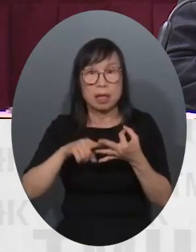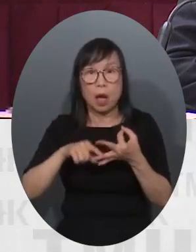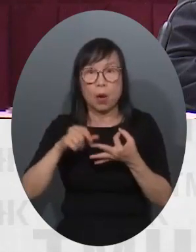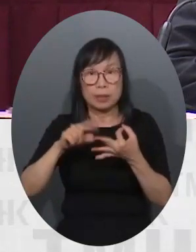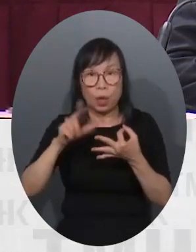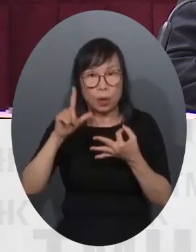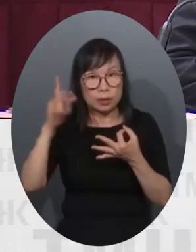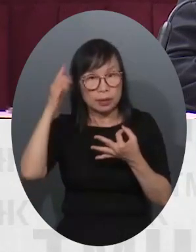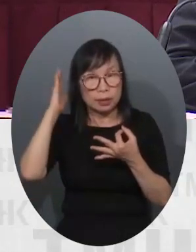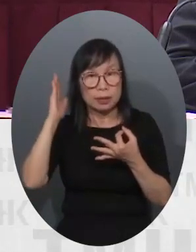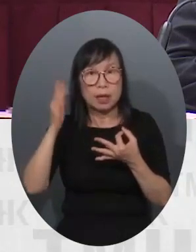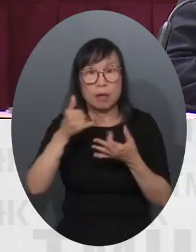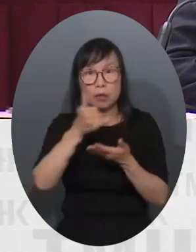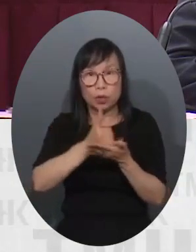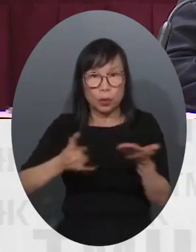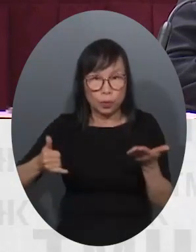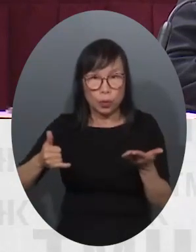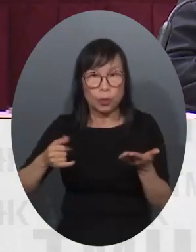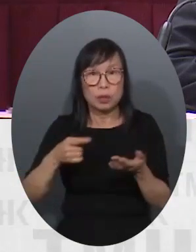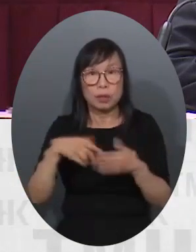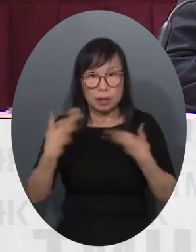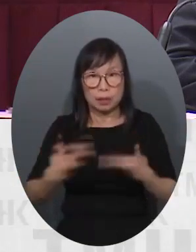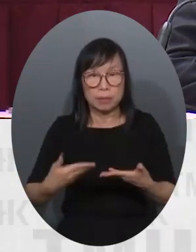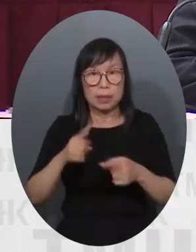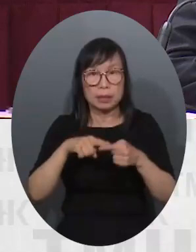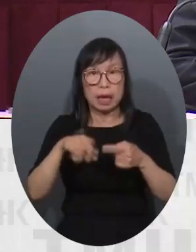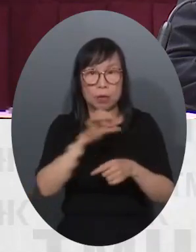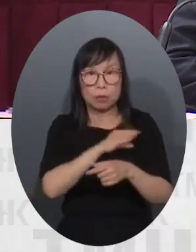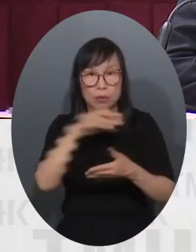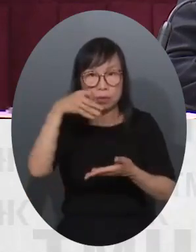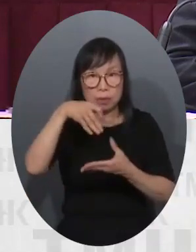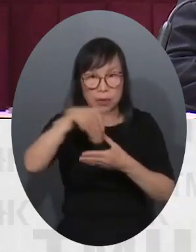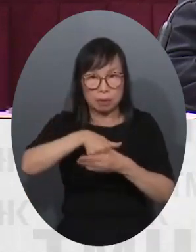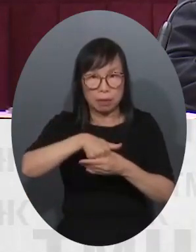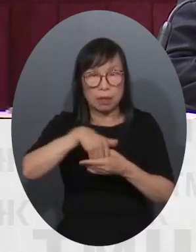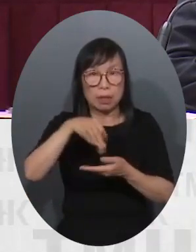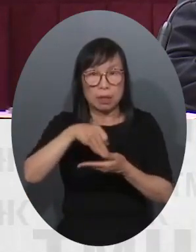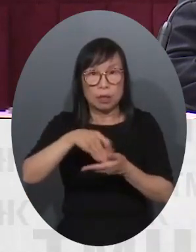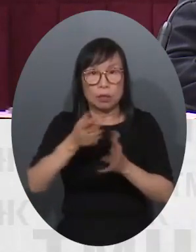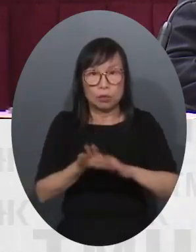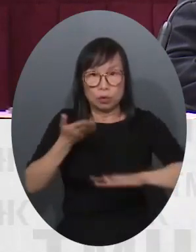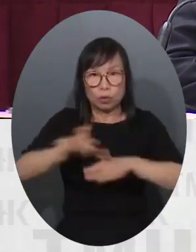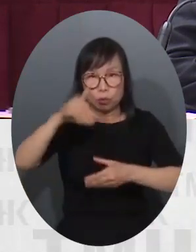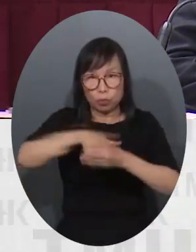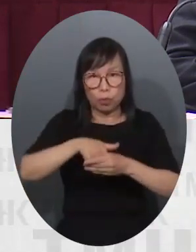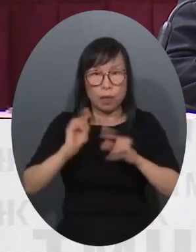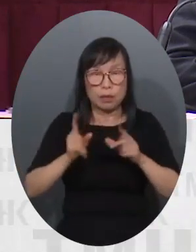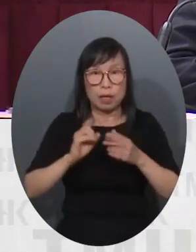先生將會退任，並會在今次大會參與重選或推